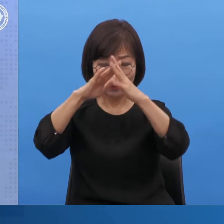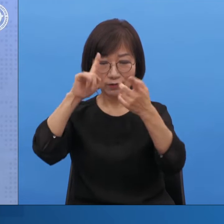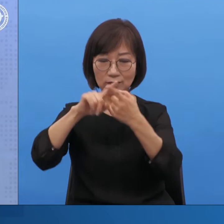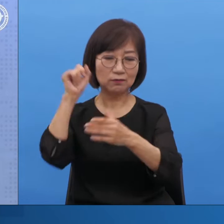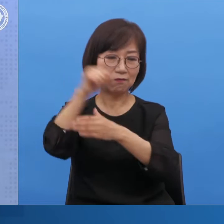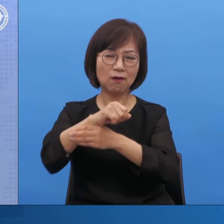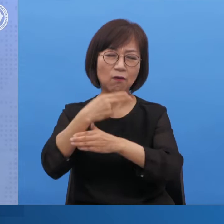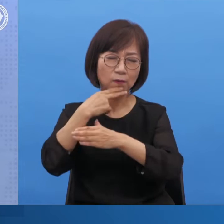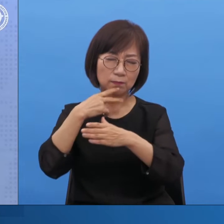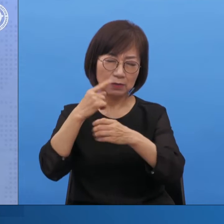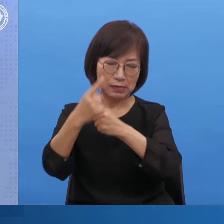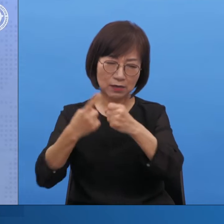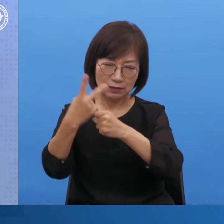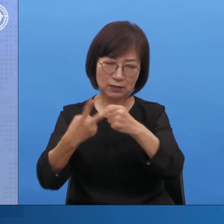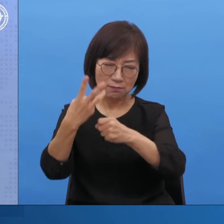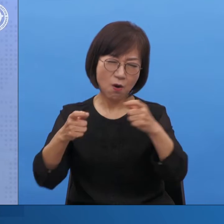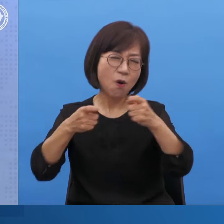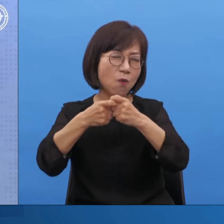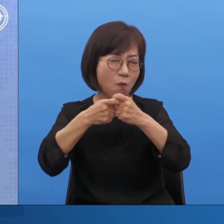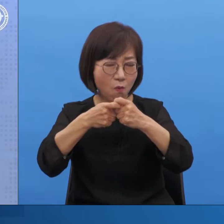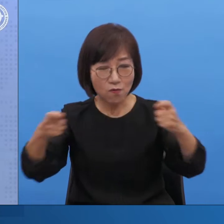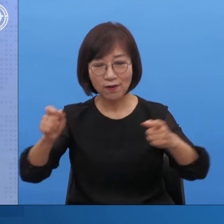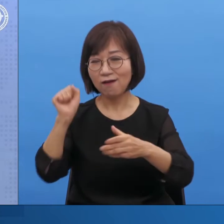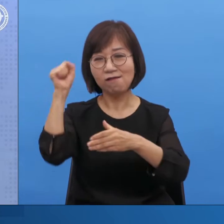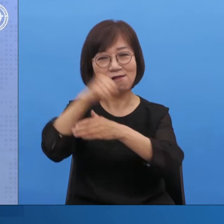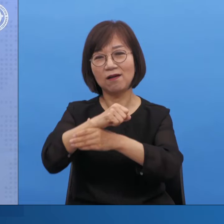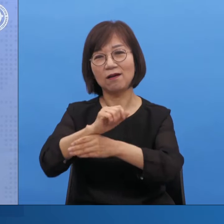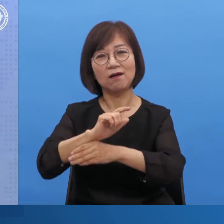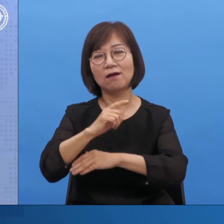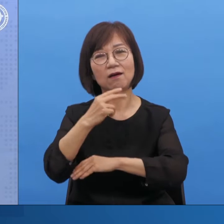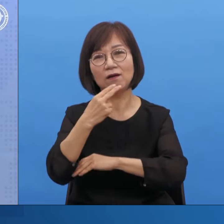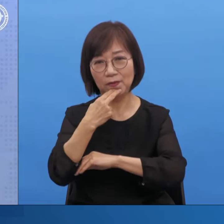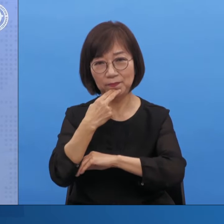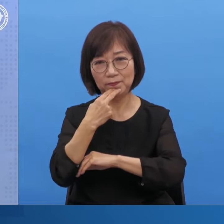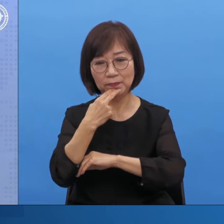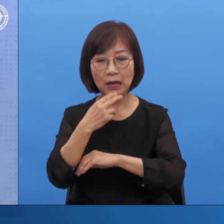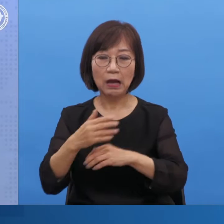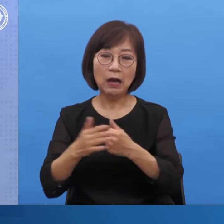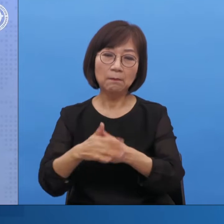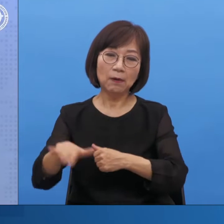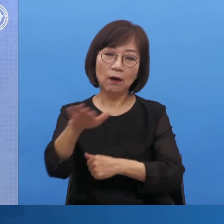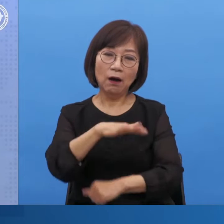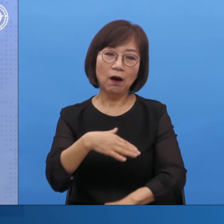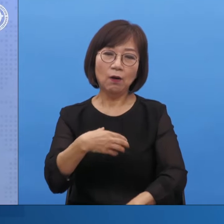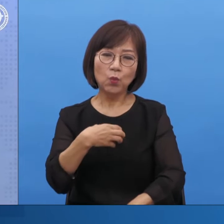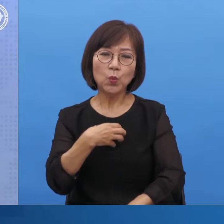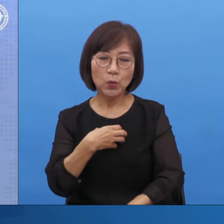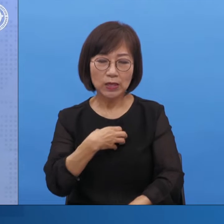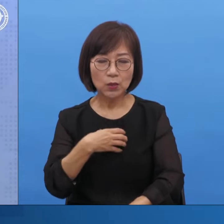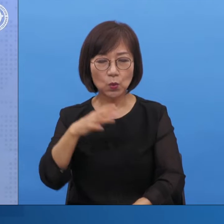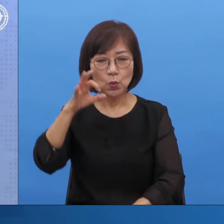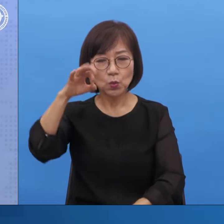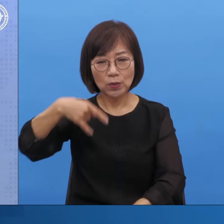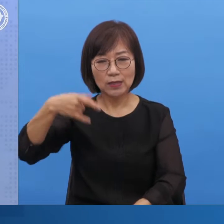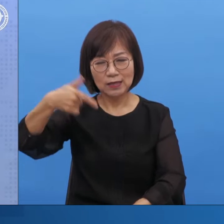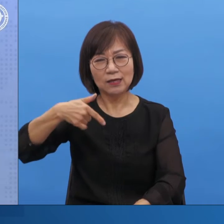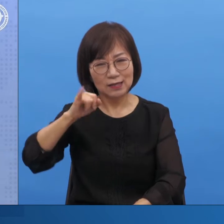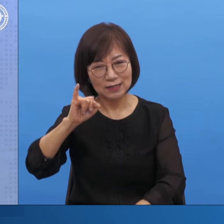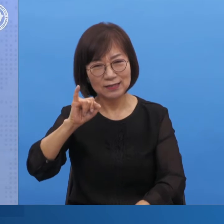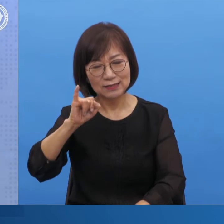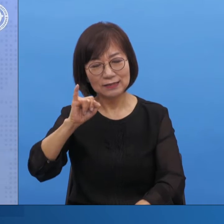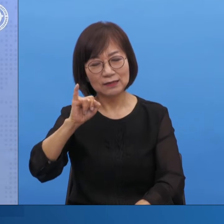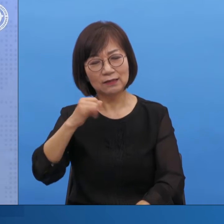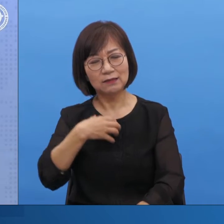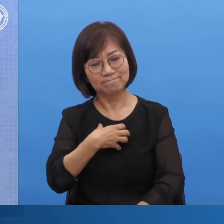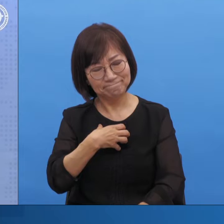very long time, they would not allow us and permit us to 우리 make this 위기 만나게 construction. 됐네, 이거. And then we're in the brink of this crisis. 그리고 이게 만약에